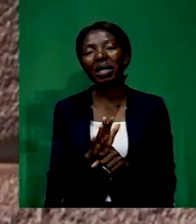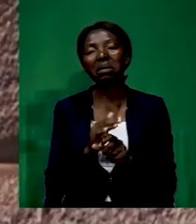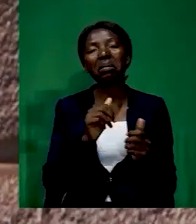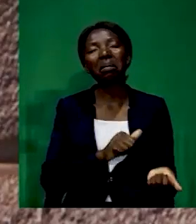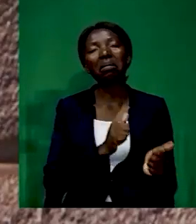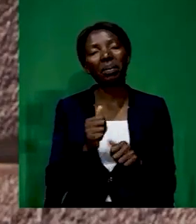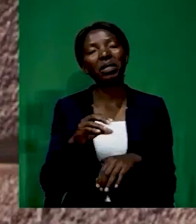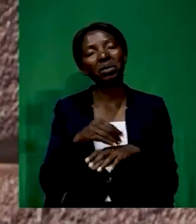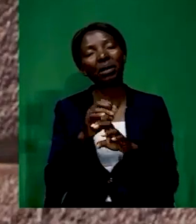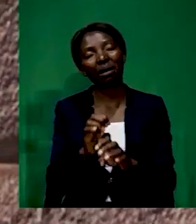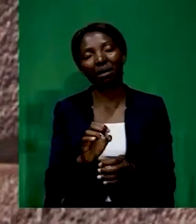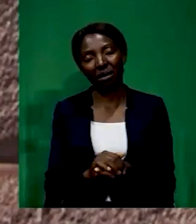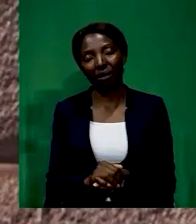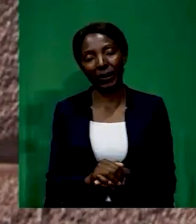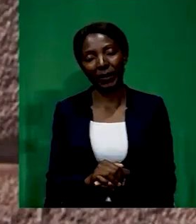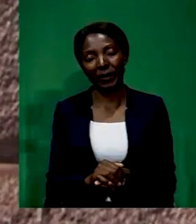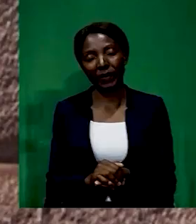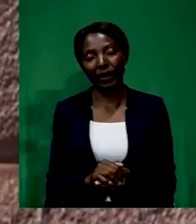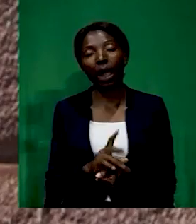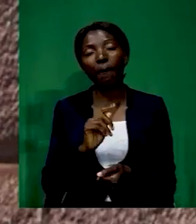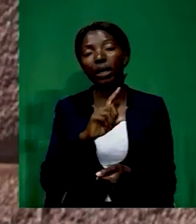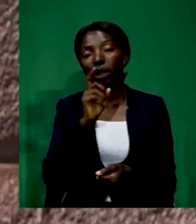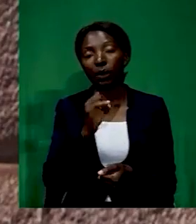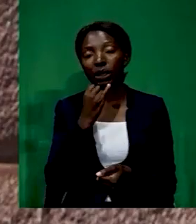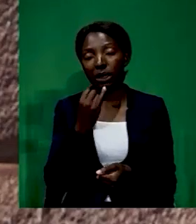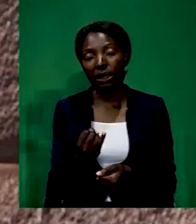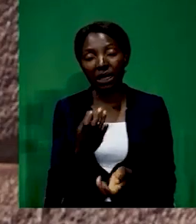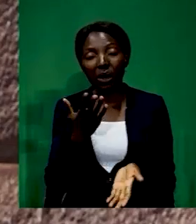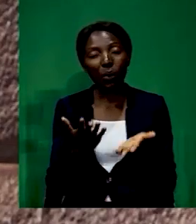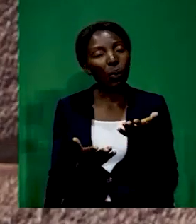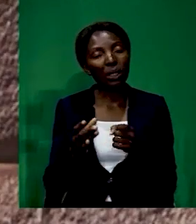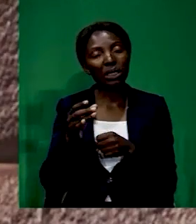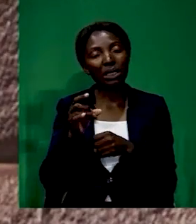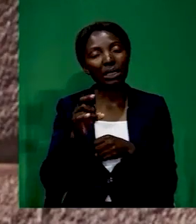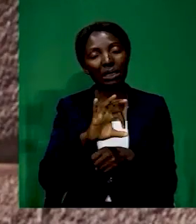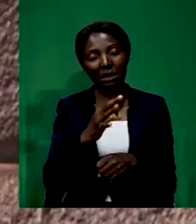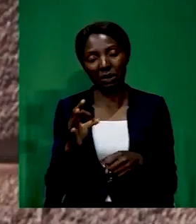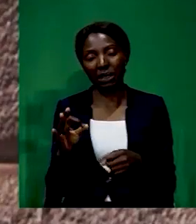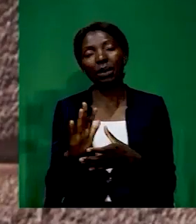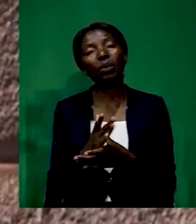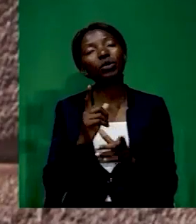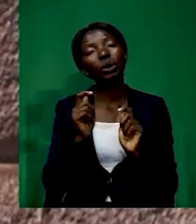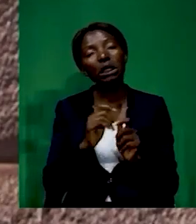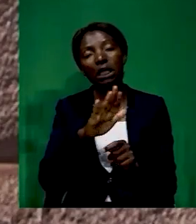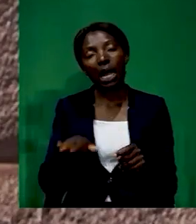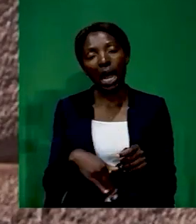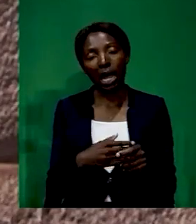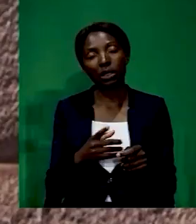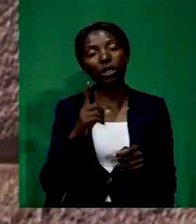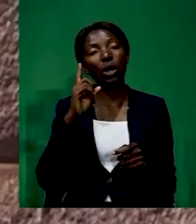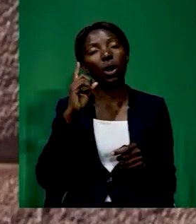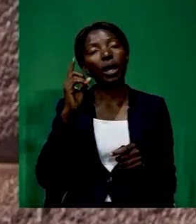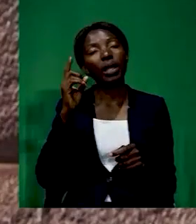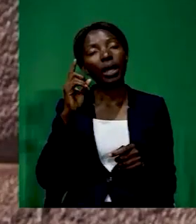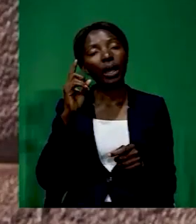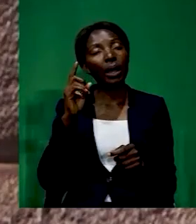mazhinji aburukira panyika. Mubvunzo ndewekuti Mweyai. Nekuti matidzidzisa uyo akanga aine